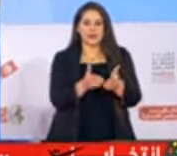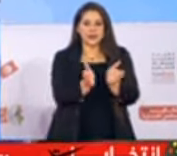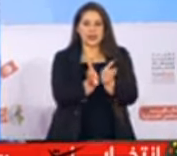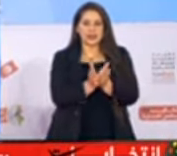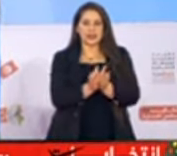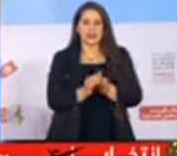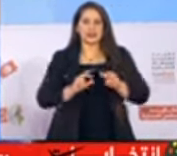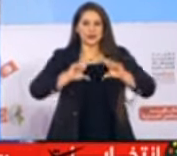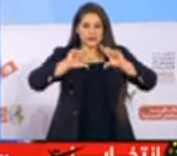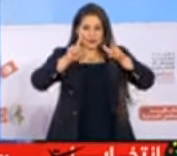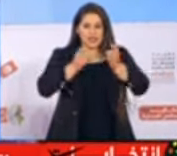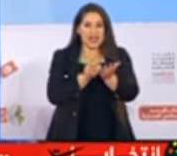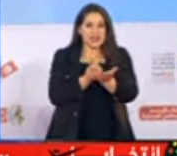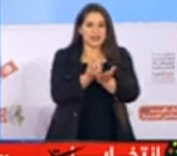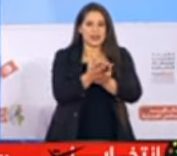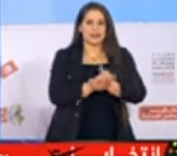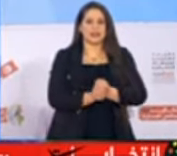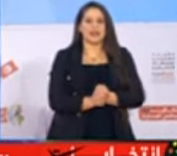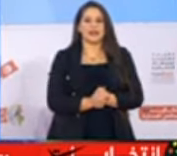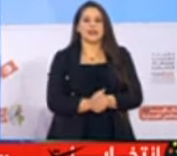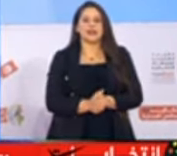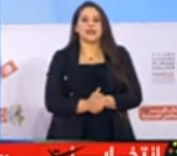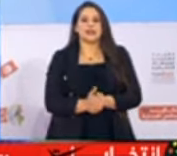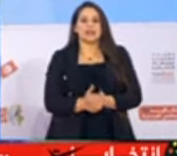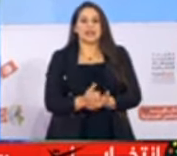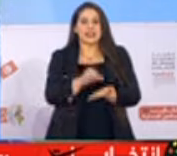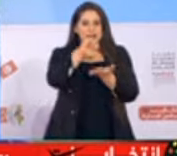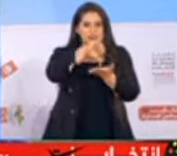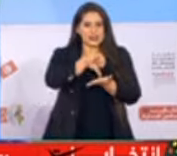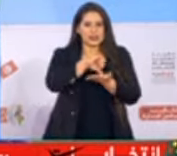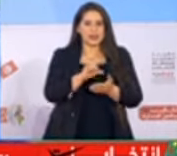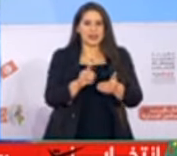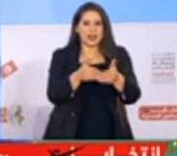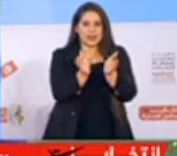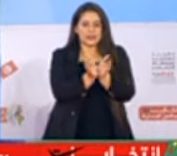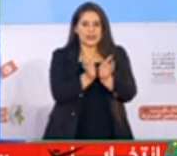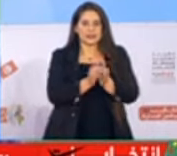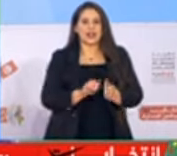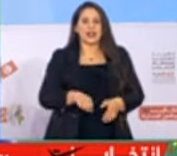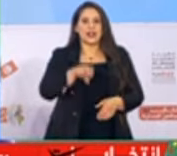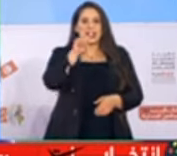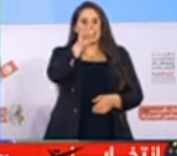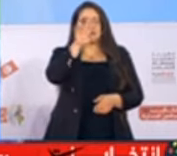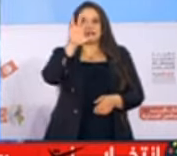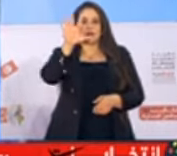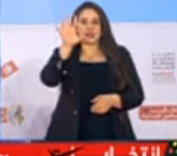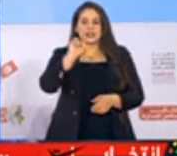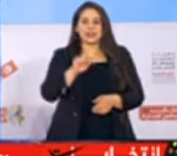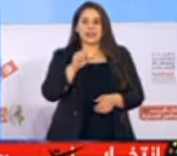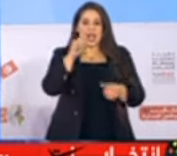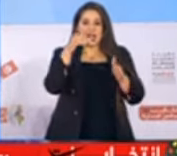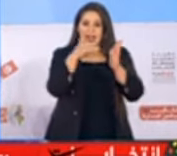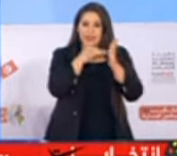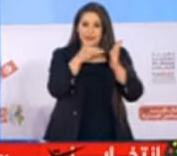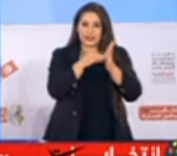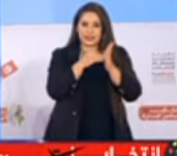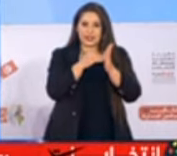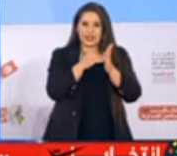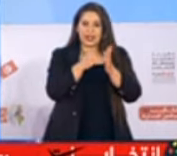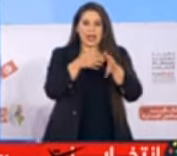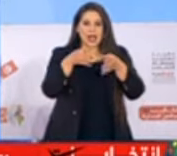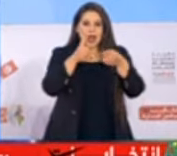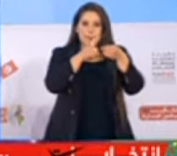للأنباء. السيد رئيس الهيئة، اليوم عندنا 520,000 نسبة المشاركين في الانتخابات من